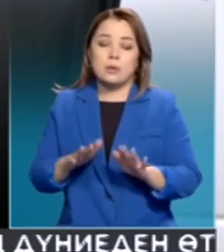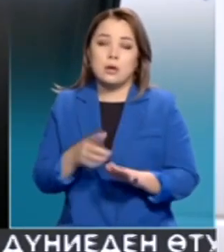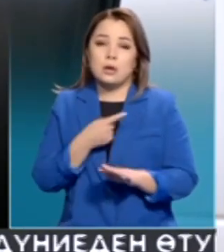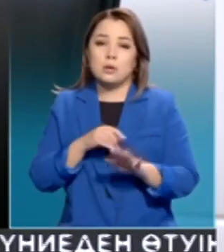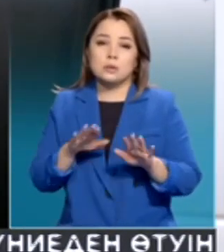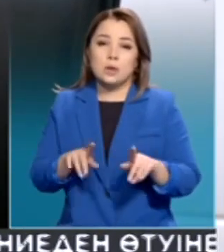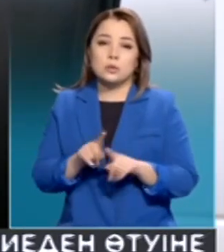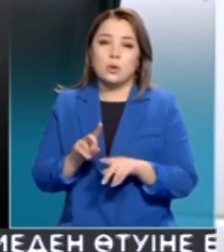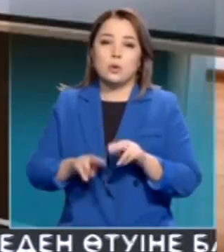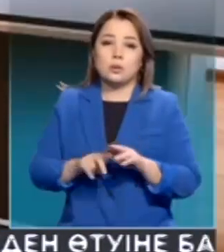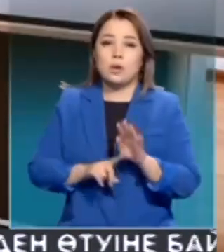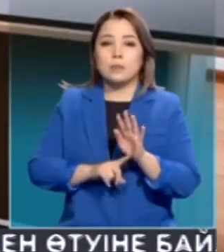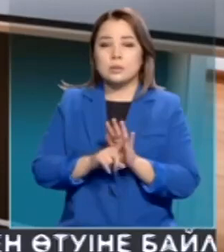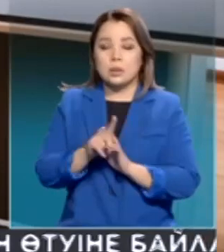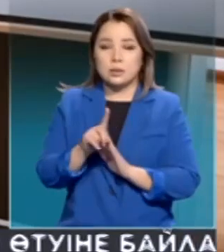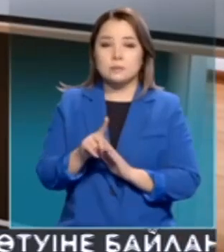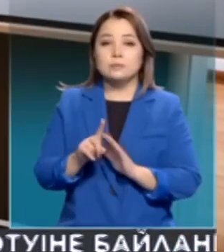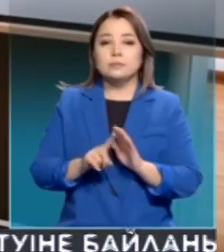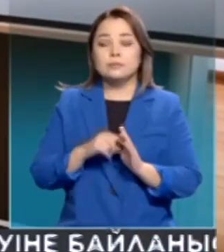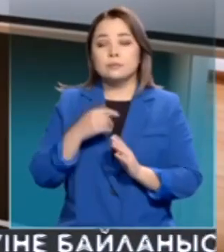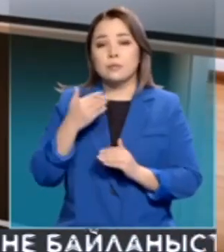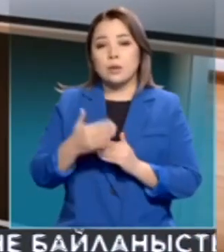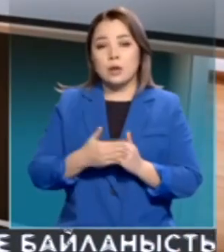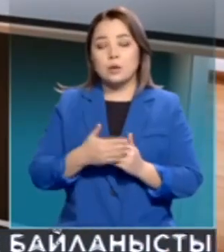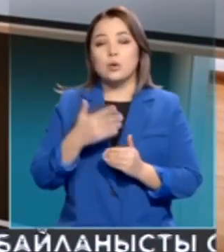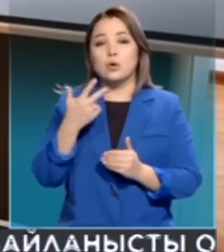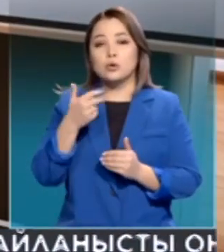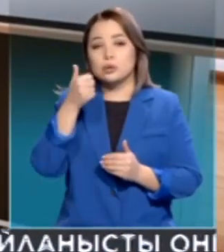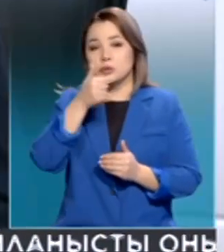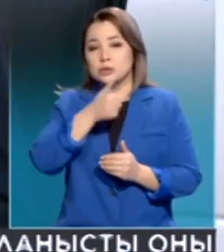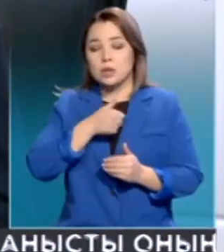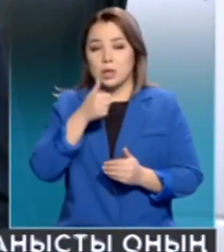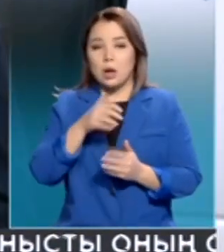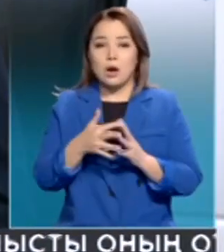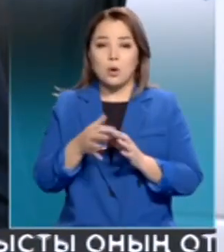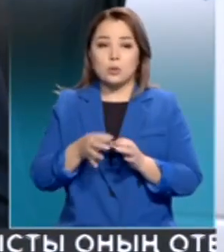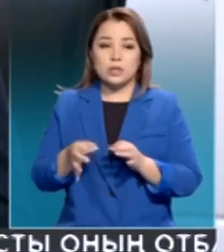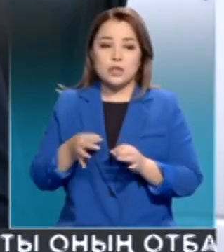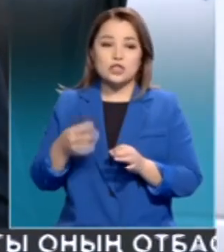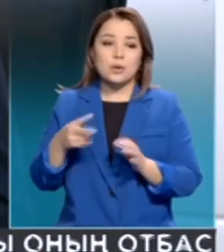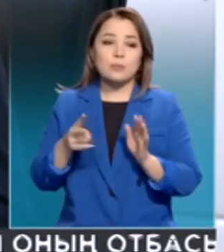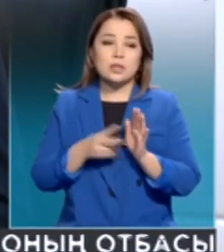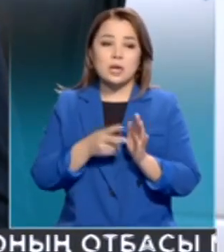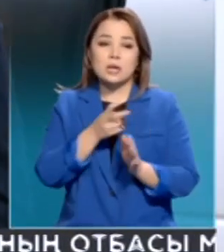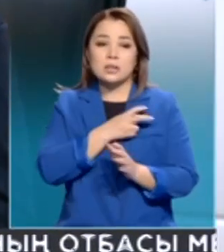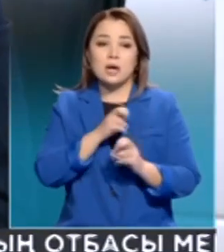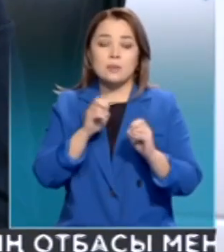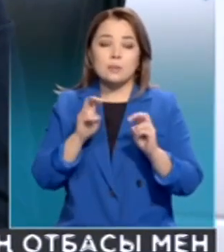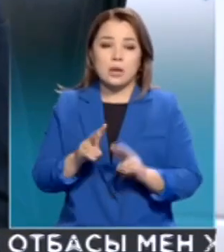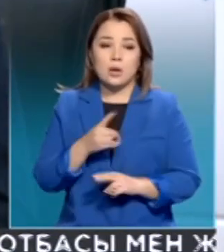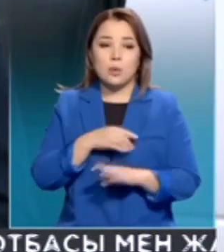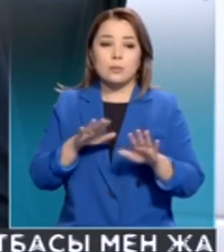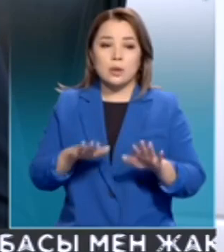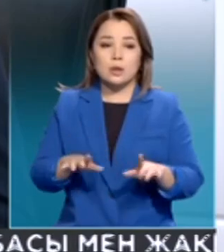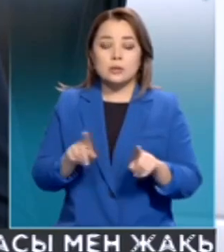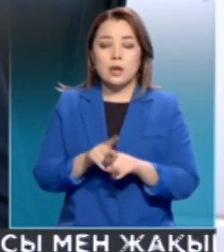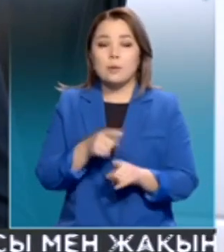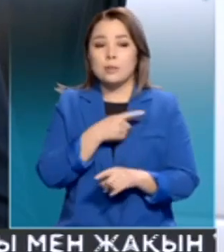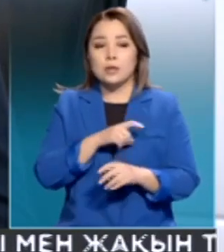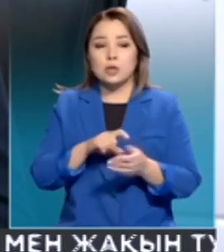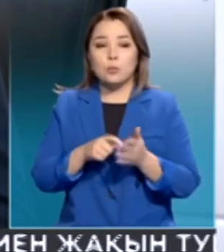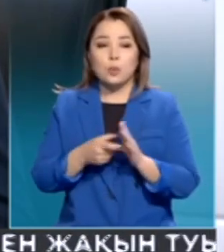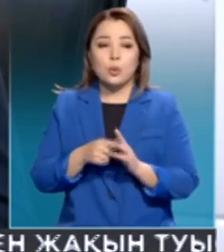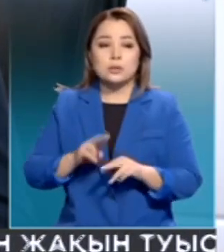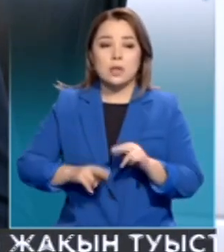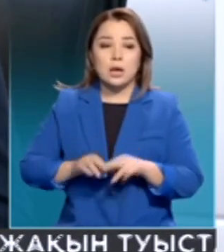аурухана құрылысы басталады. Алдымыздағы 3 жылда біз ауылдық жерлерде 27 дәрігерлік амбулаториялар мен медициналық